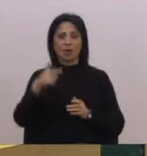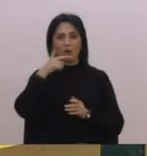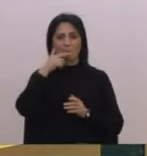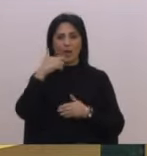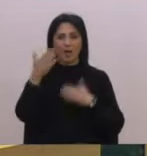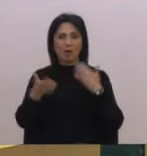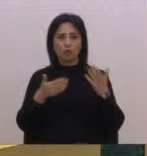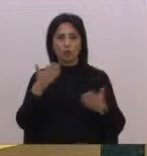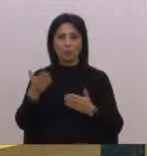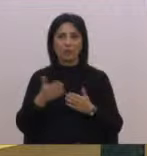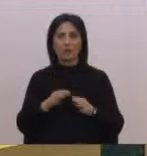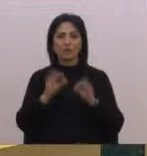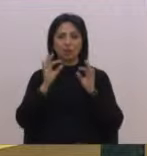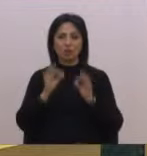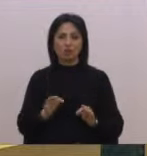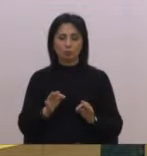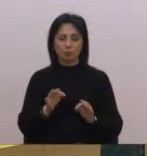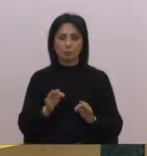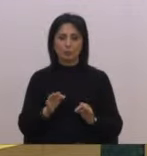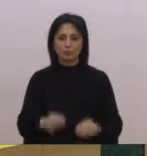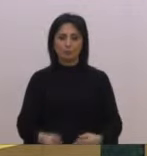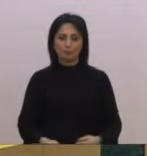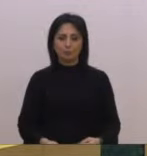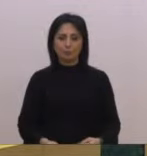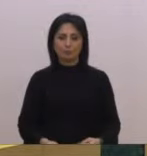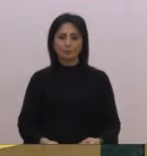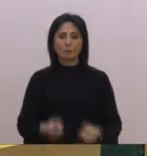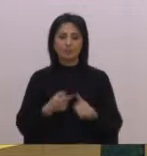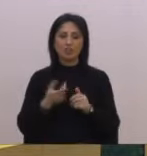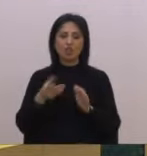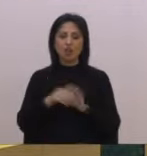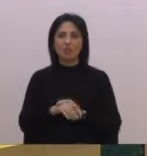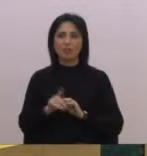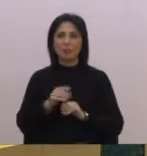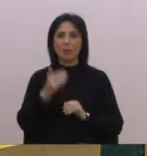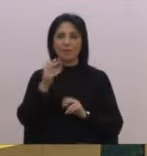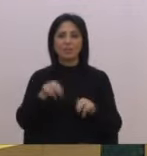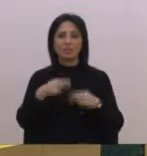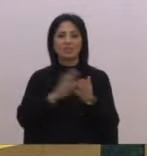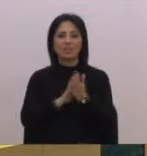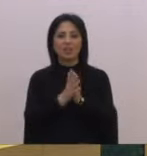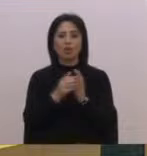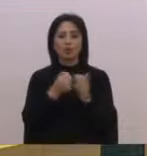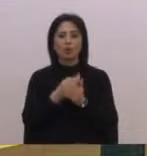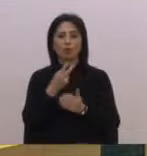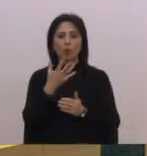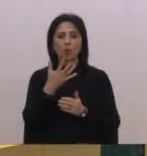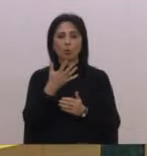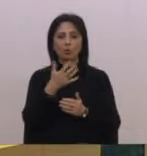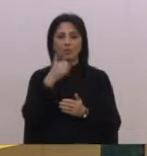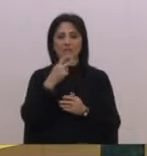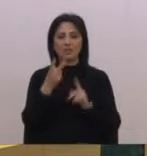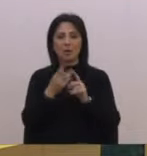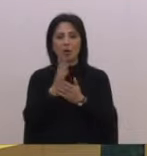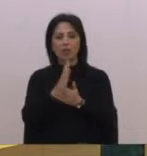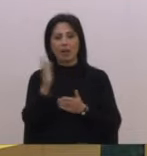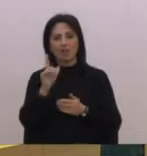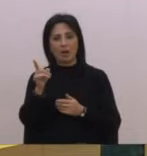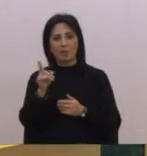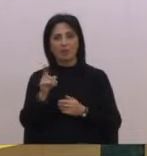და მიზანშეწონილი ჩაითვალა, რომ მათ მიეცეთ ვადა 25 წლის მეორე ნახევრამდე,